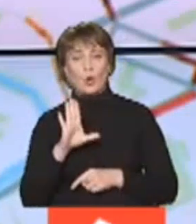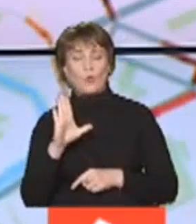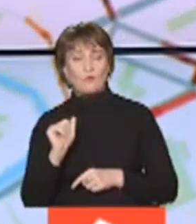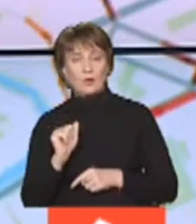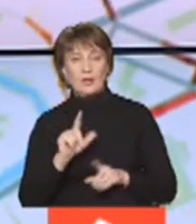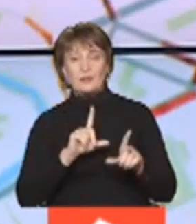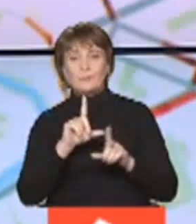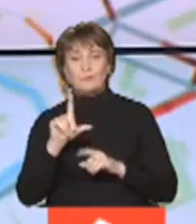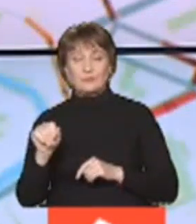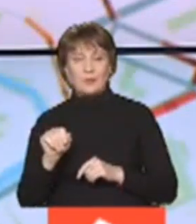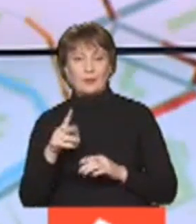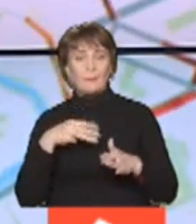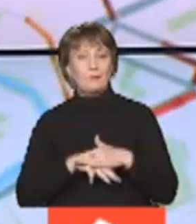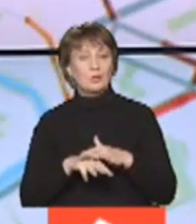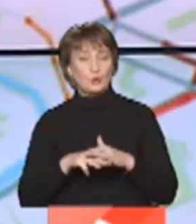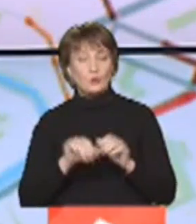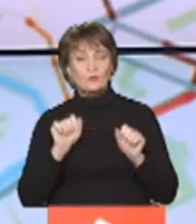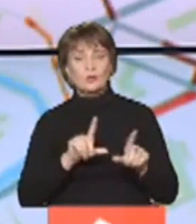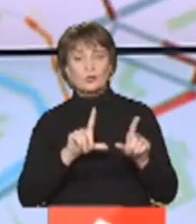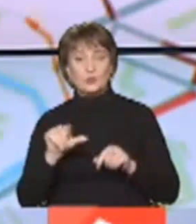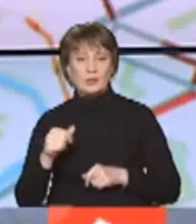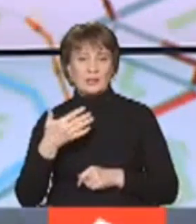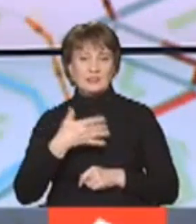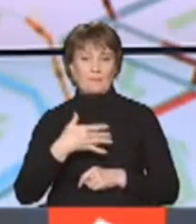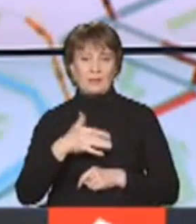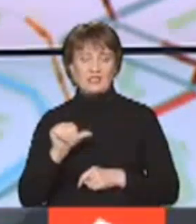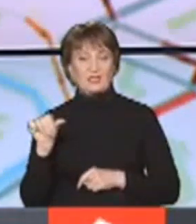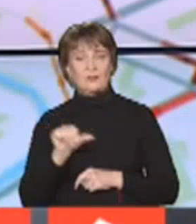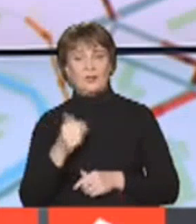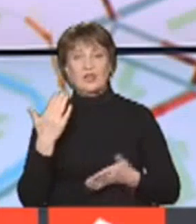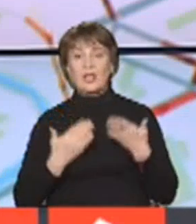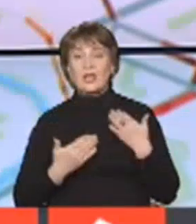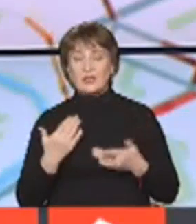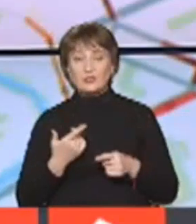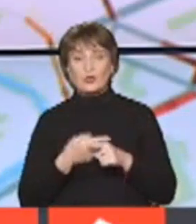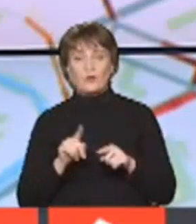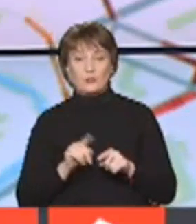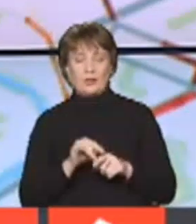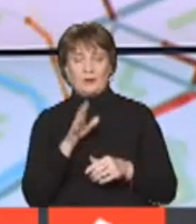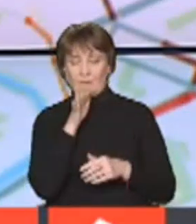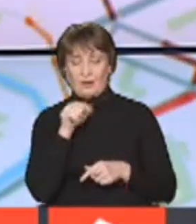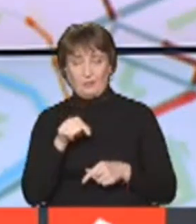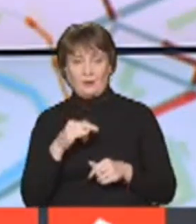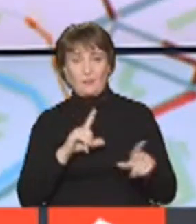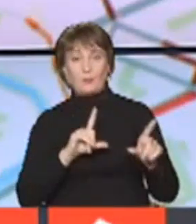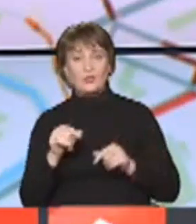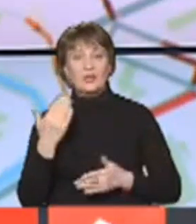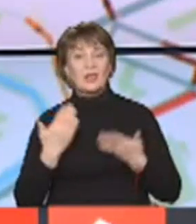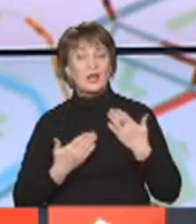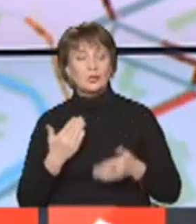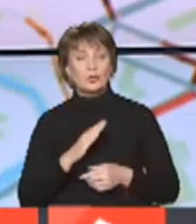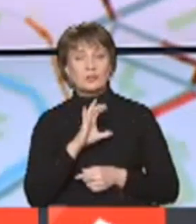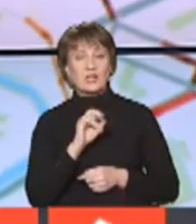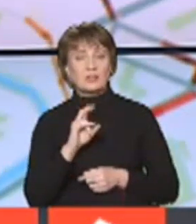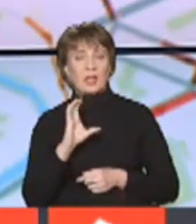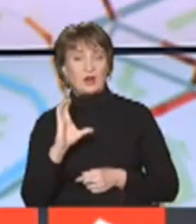через міст метро, і ви зможете доїхати за 50 хвилин, якщо саме цієї хвилини ви вийдете. Якщо, наприклад, ви зараз із